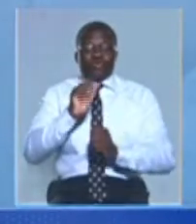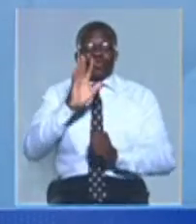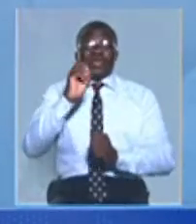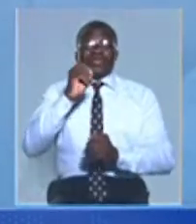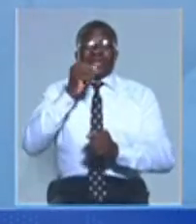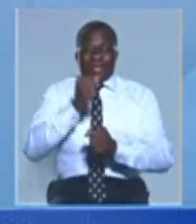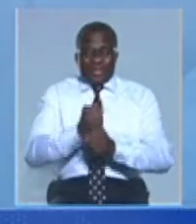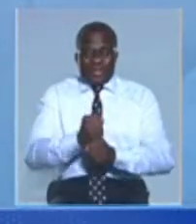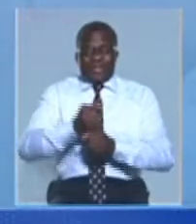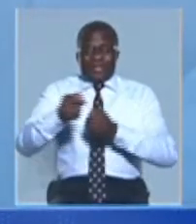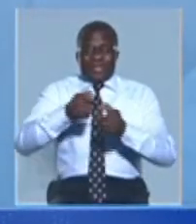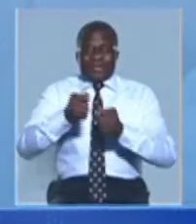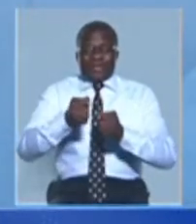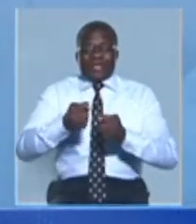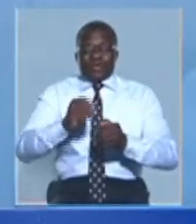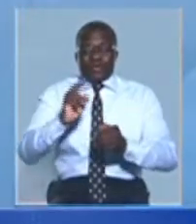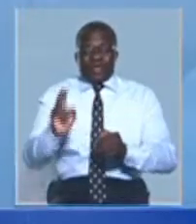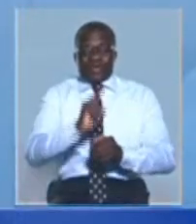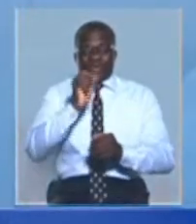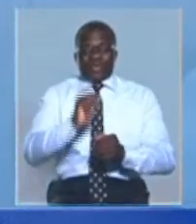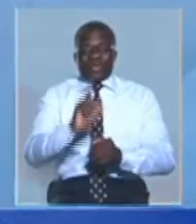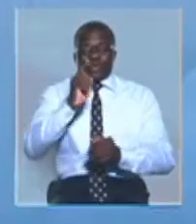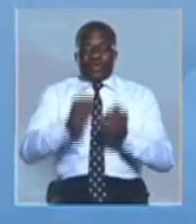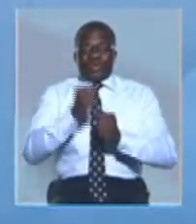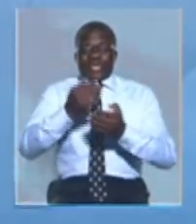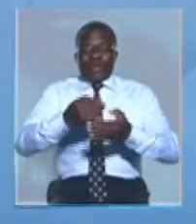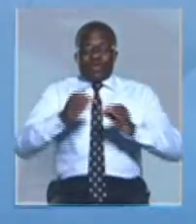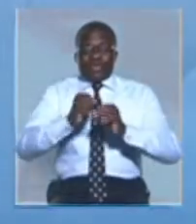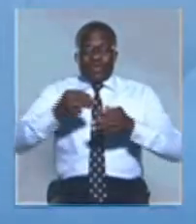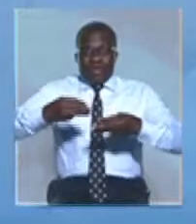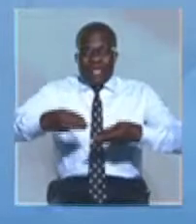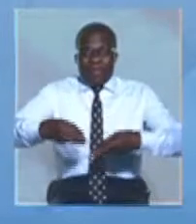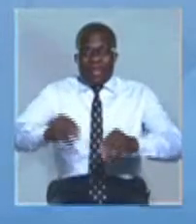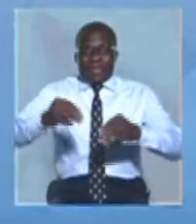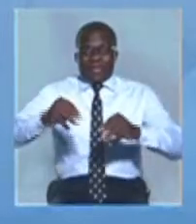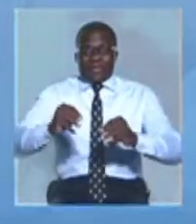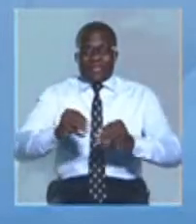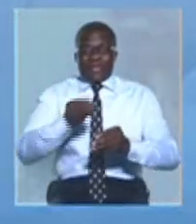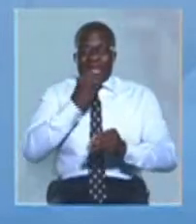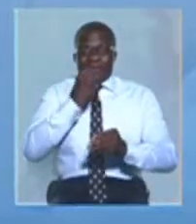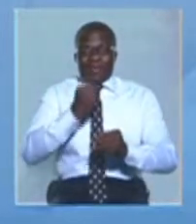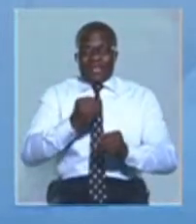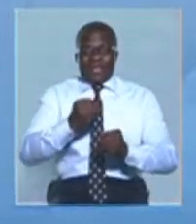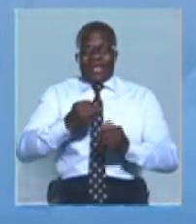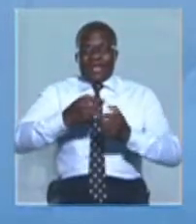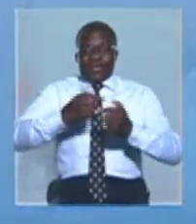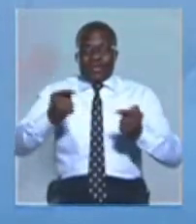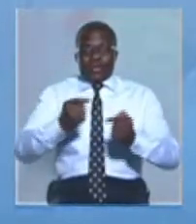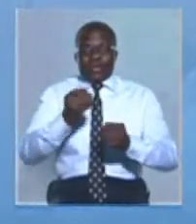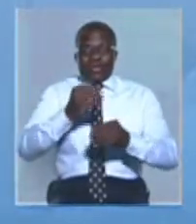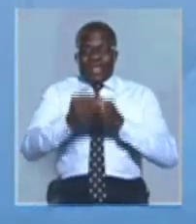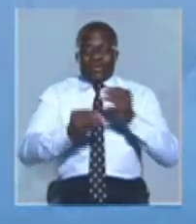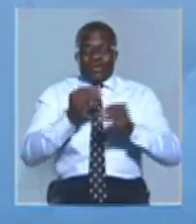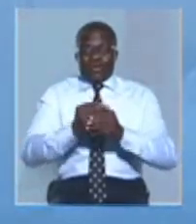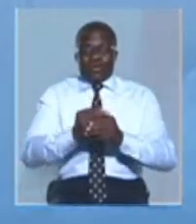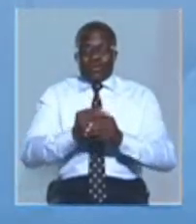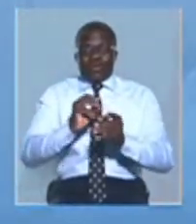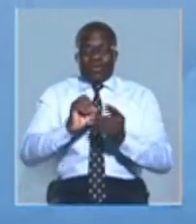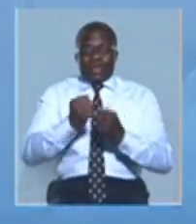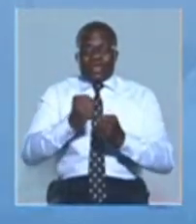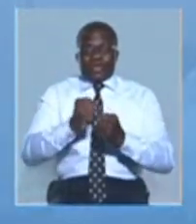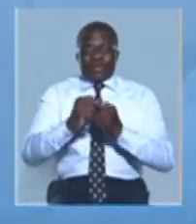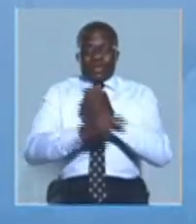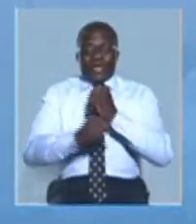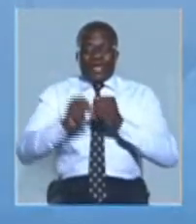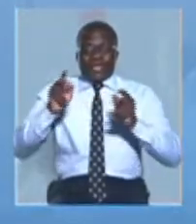ans dans la gestion et l'exploitation de l'un des plus importants marchés alimentaires de gros dans le monde, situé en